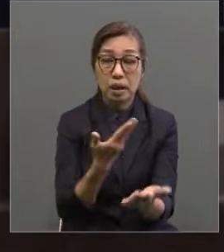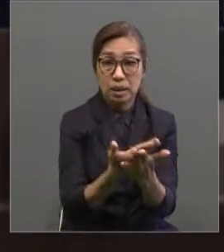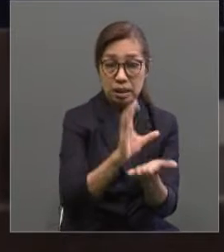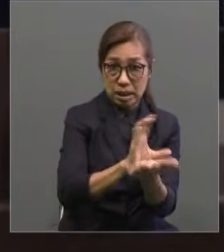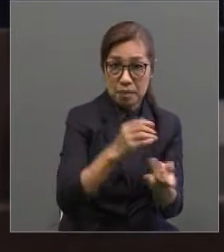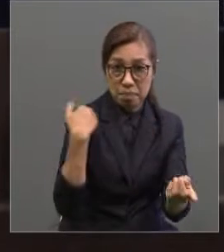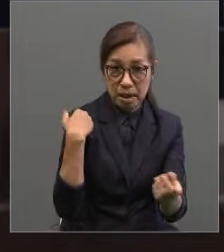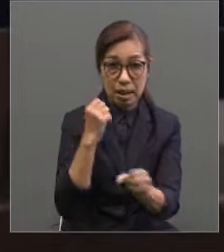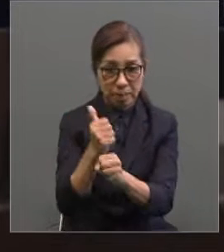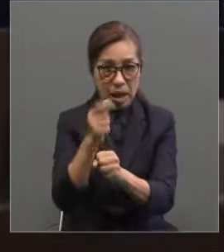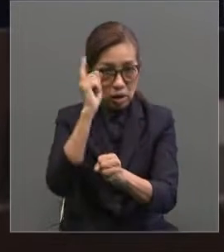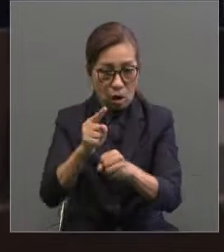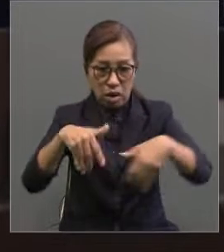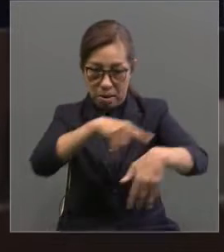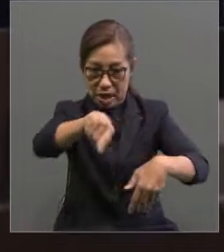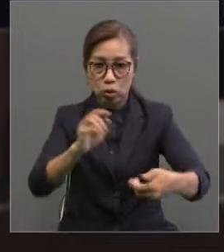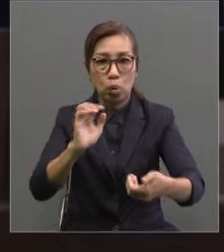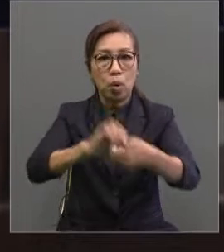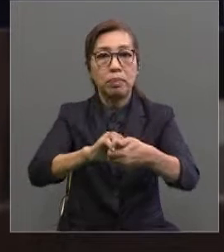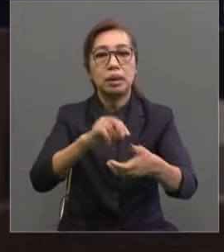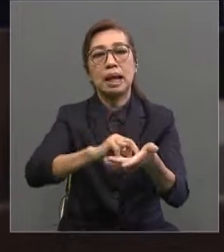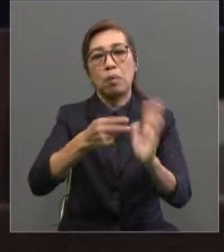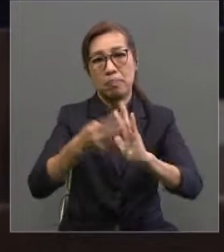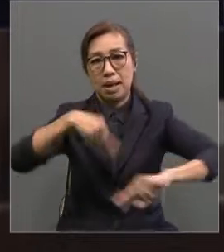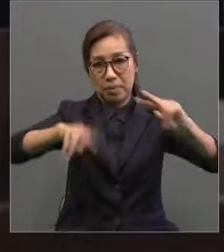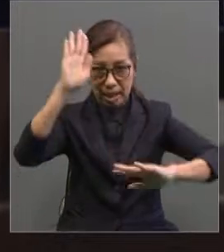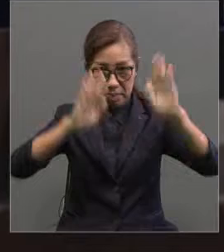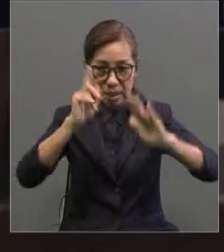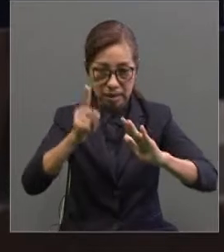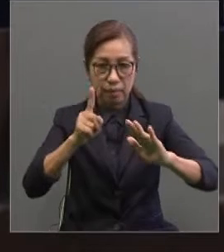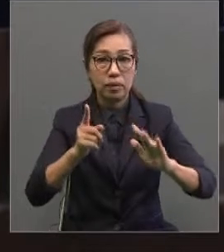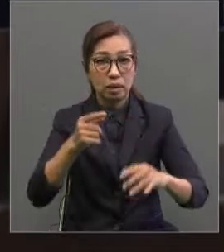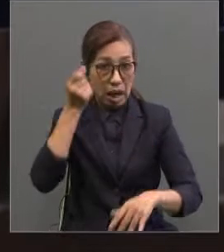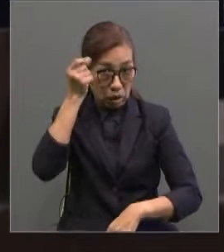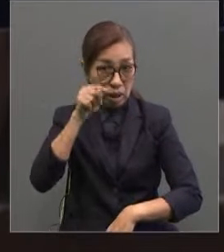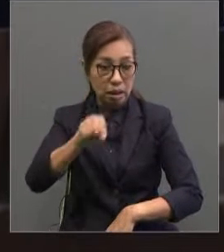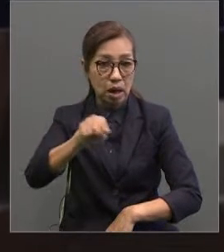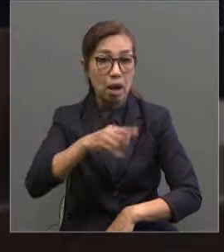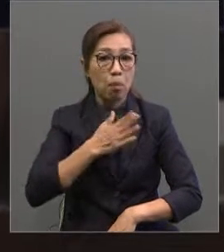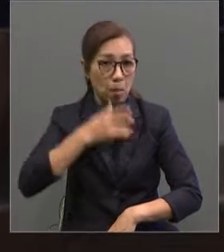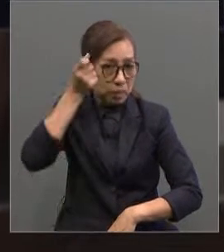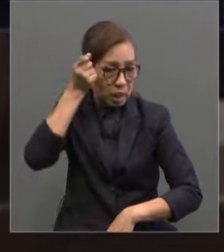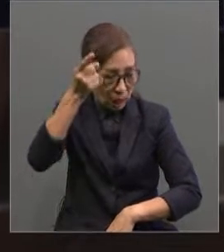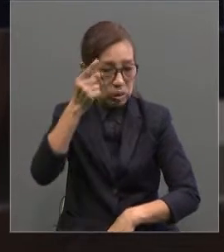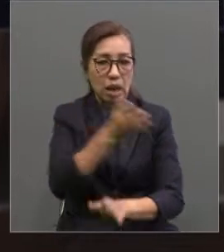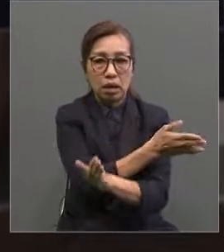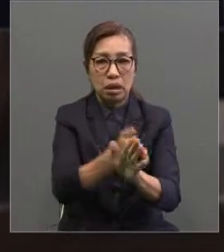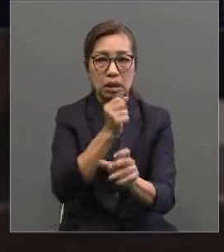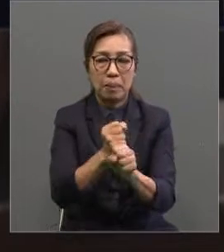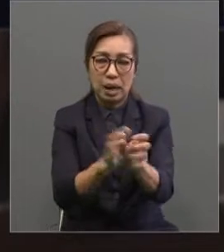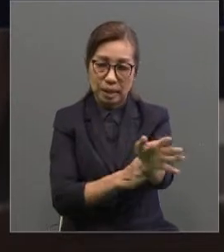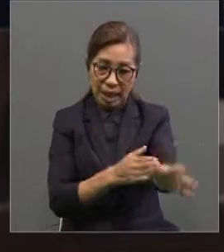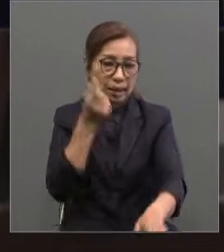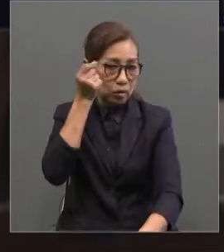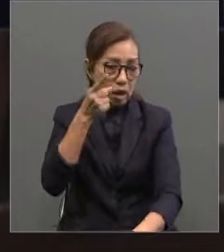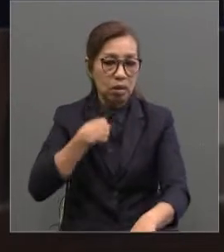ต้องให้ประชาชนร่วมมือนั่นคือประชาธิปไตยนะครับทุกคนต้องเข้าใจตรงนี้ผมเข้าใจเป็นที่สุดหลายปีที่ผ่านมาผมพย